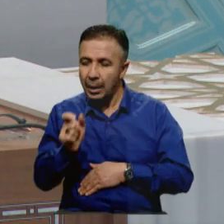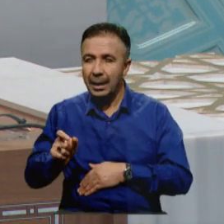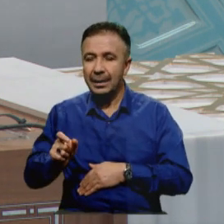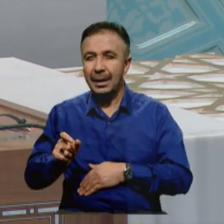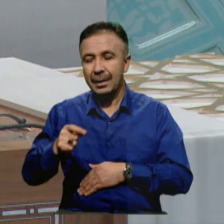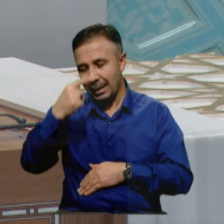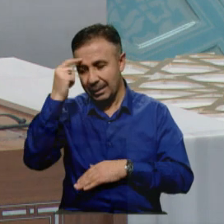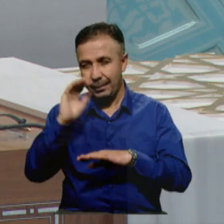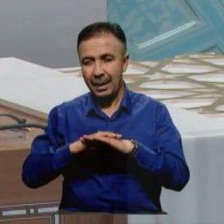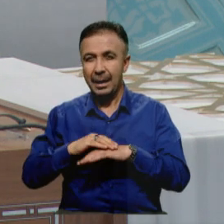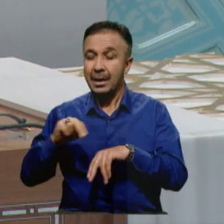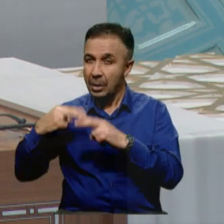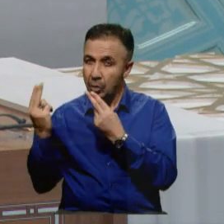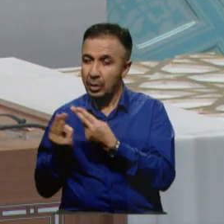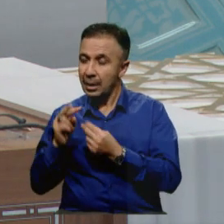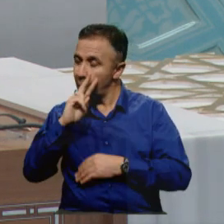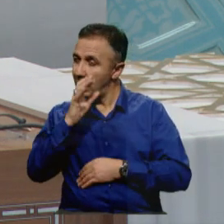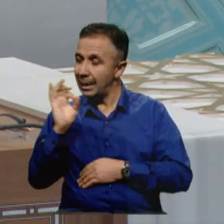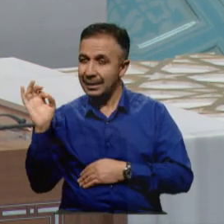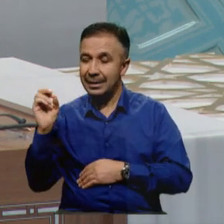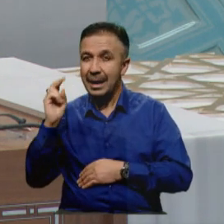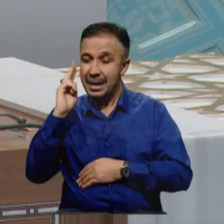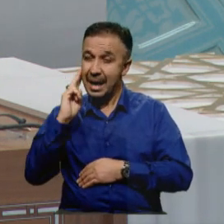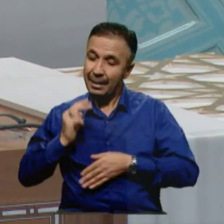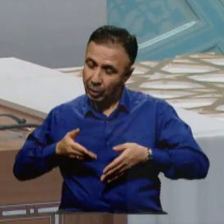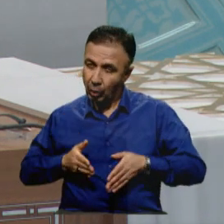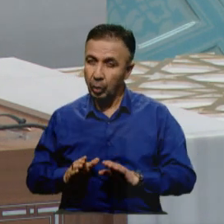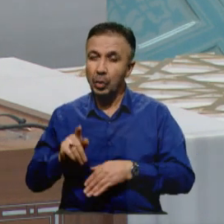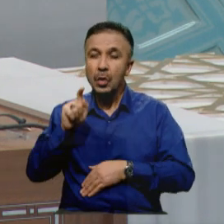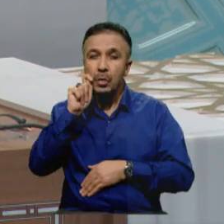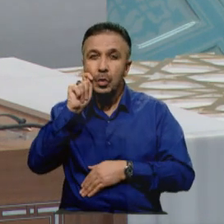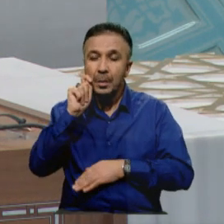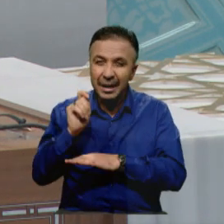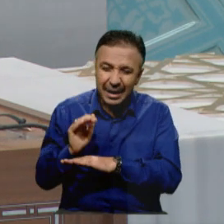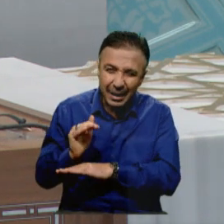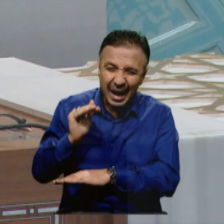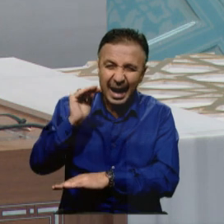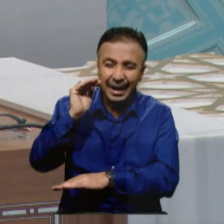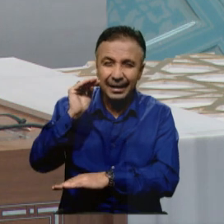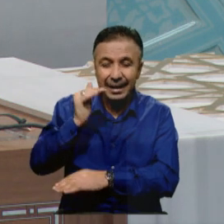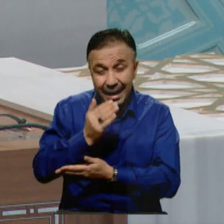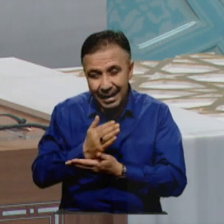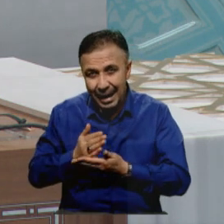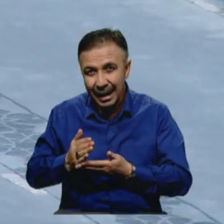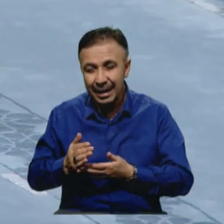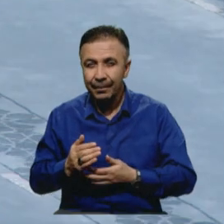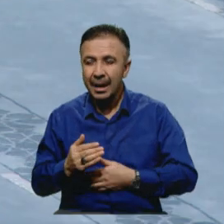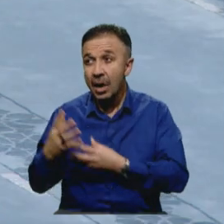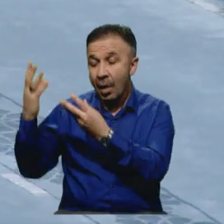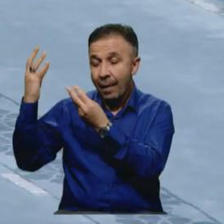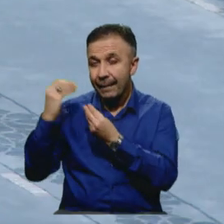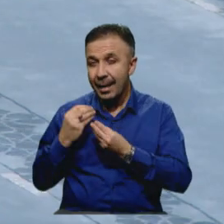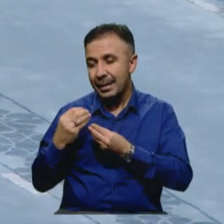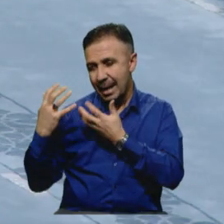Dünyaya günahsız, tertemiz geldik, Müslümanca bir hayat yaşayarak, verdiğin nimetlerin şükrünü